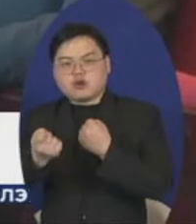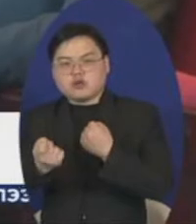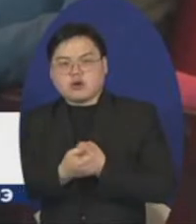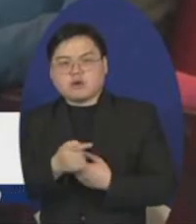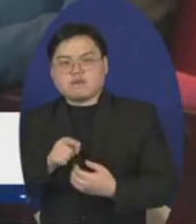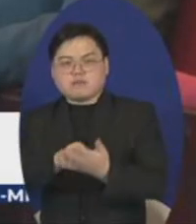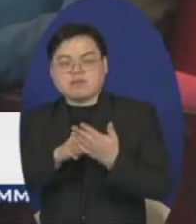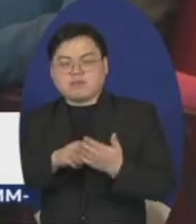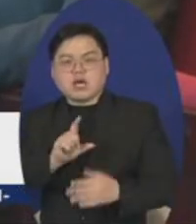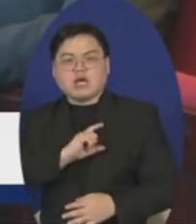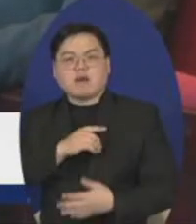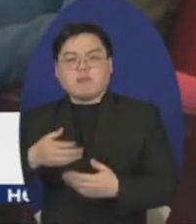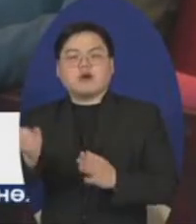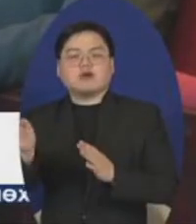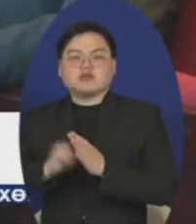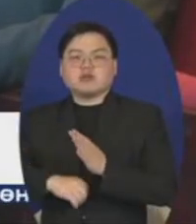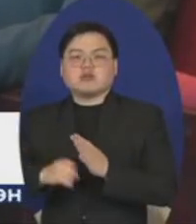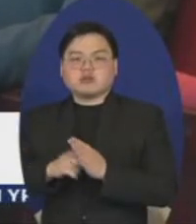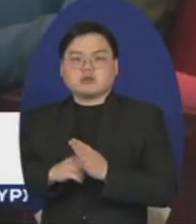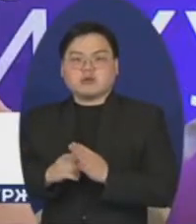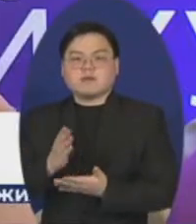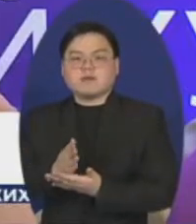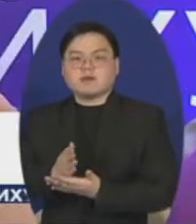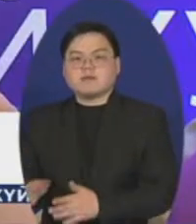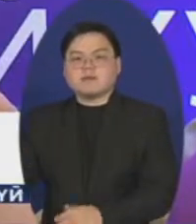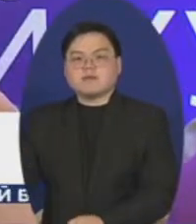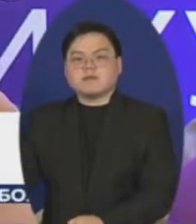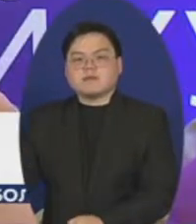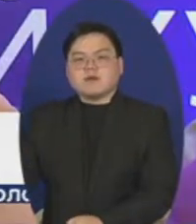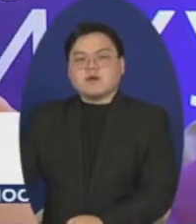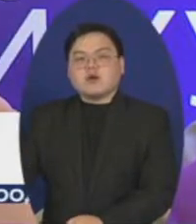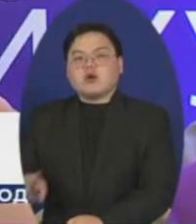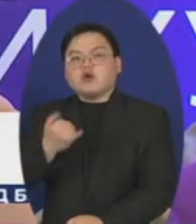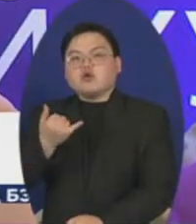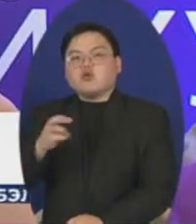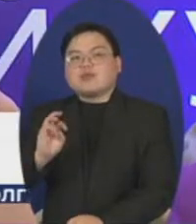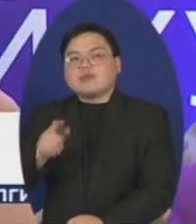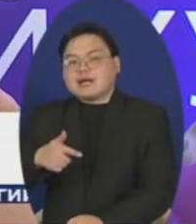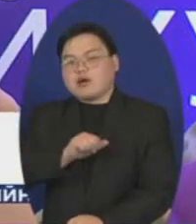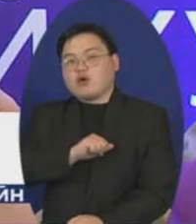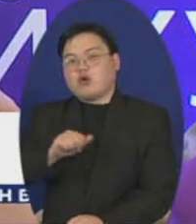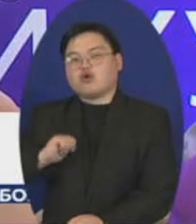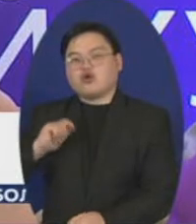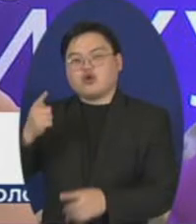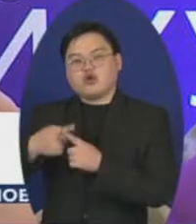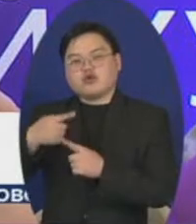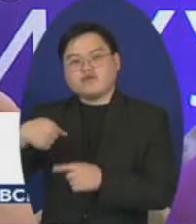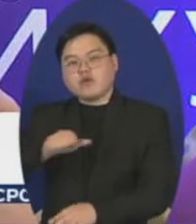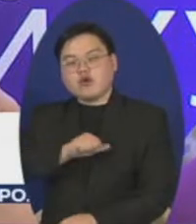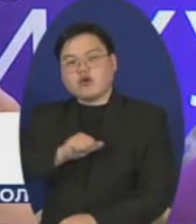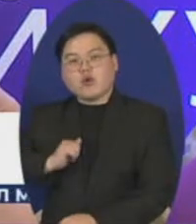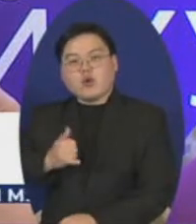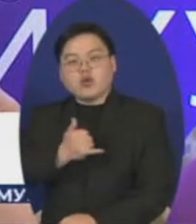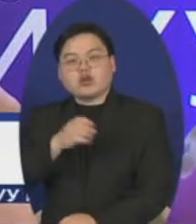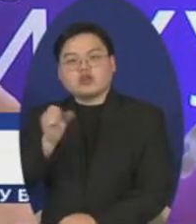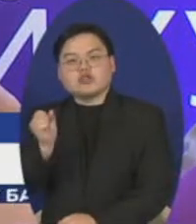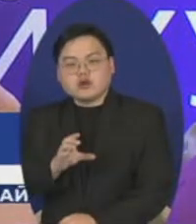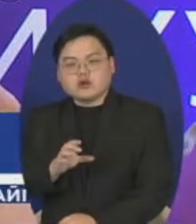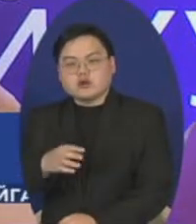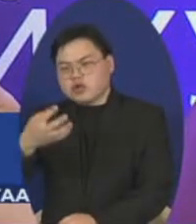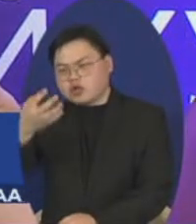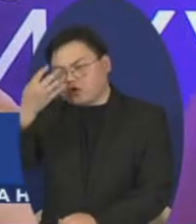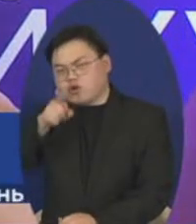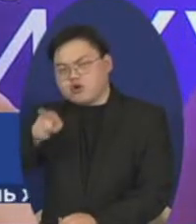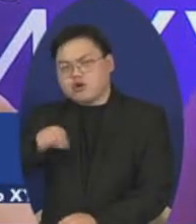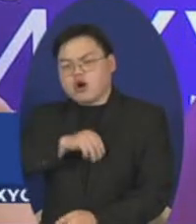эрхийг нь олгох ёстой гэж үзэж байна. Нутгийн өөрөө удирдах ёсыг хэтэрхий их одоо нөгөө засаглалын буюу төв засгаас